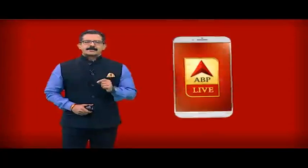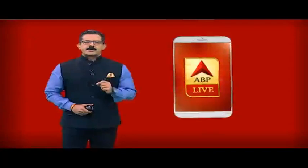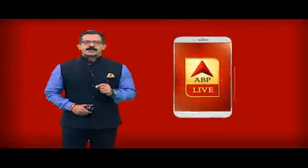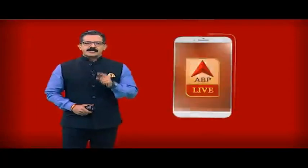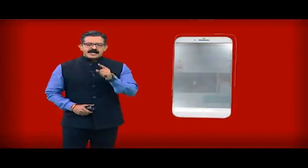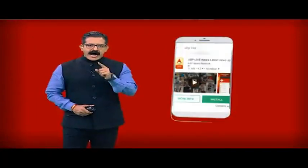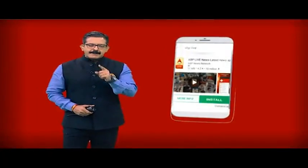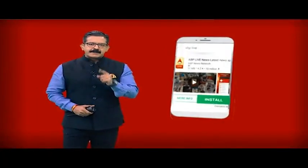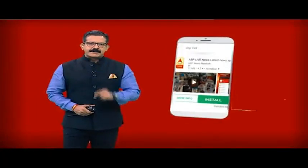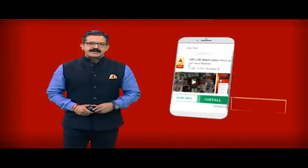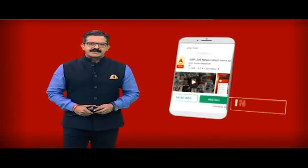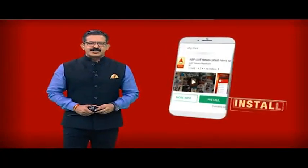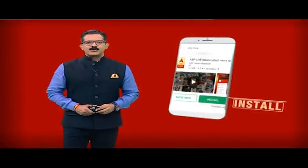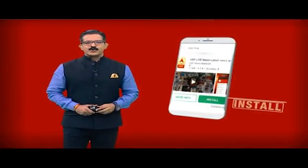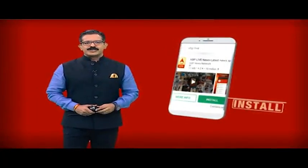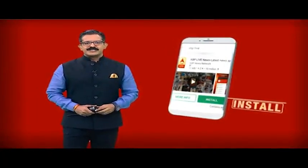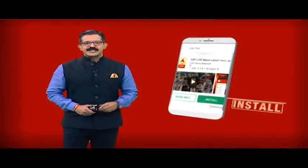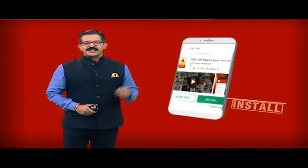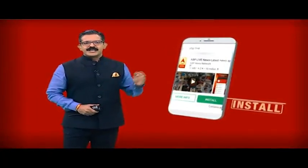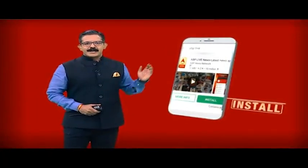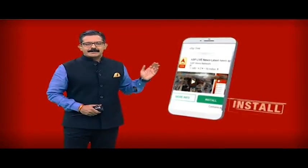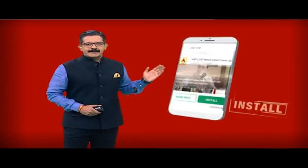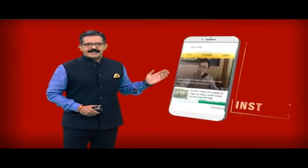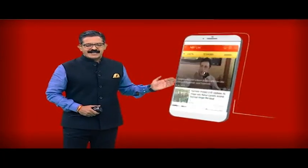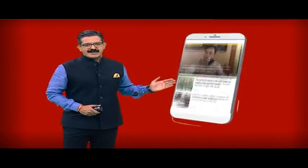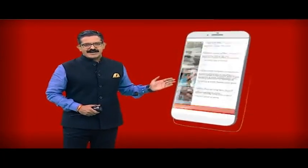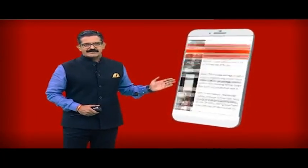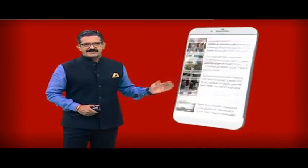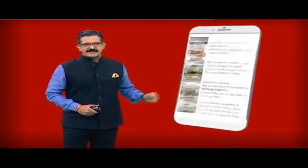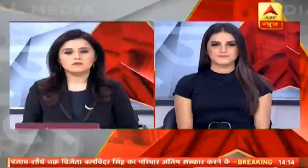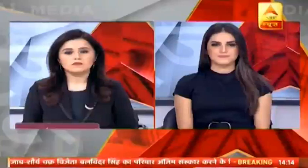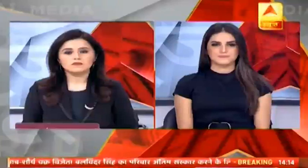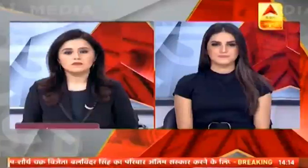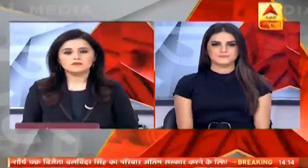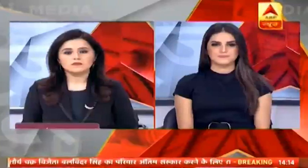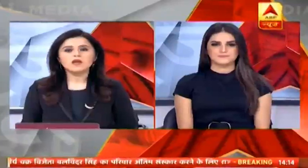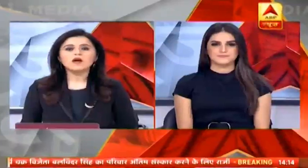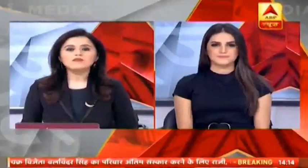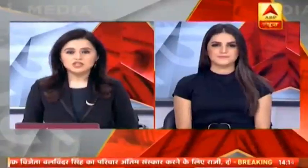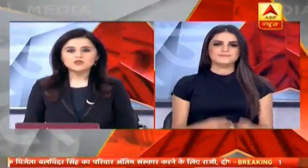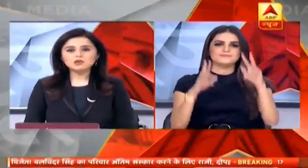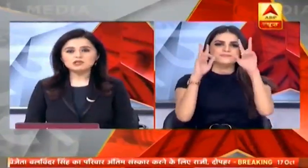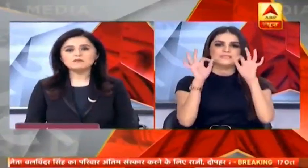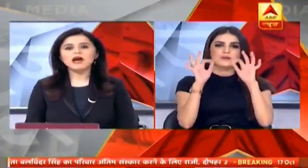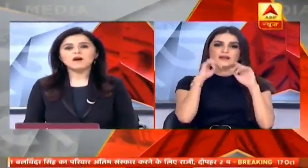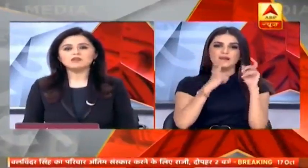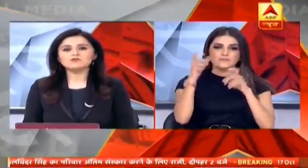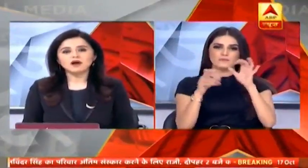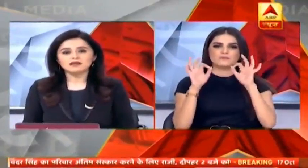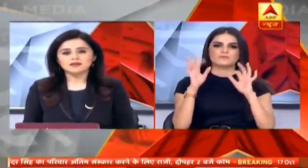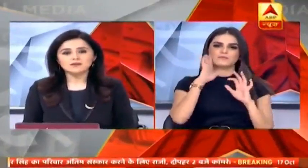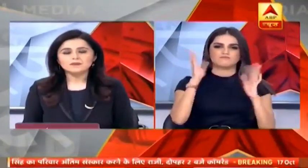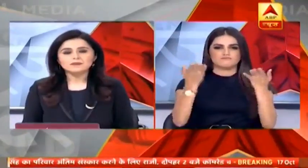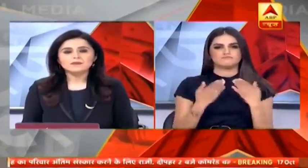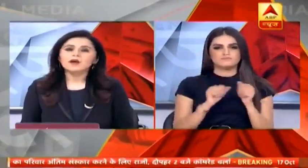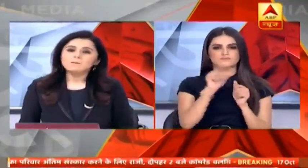हर खबर पर होगी आपकी पकड़। डाउनलोड कीजिए एबीपी लाइव ऐप। विशेष बुलेटिन में आपका